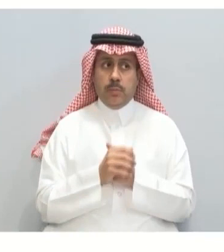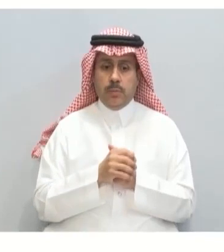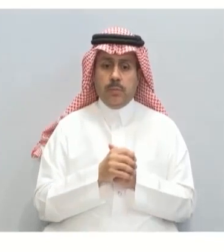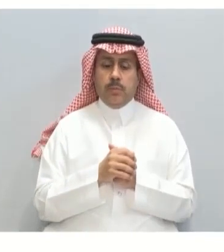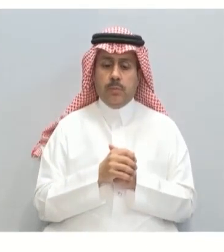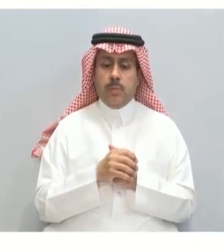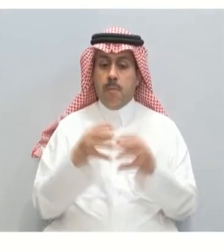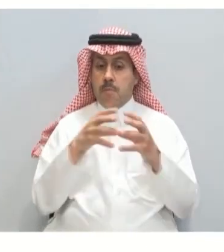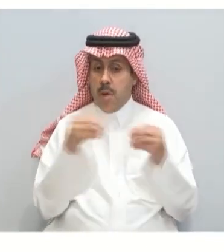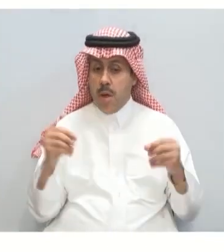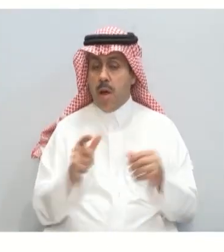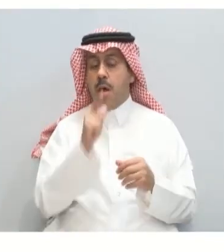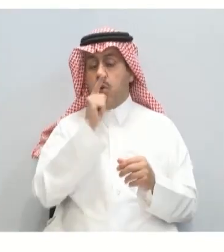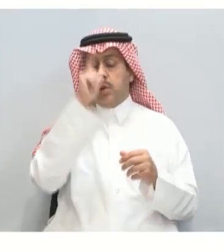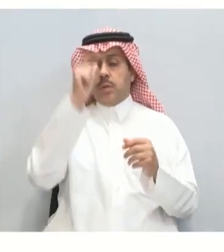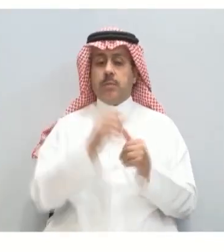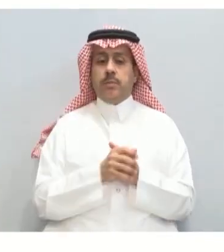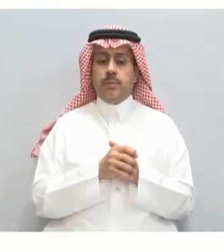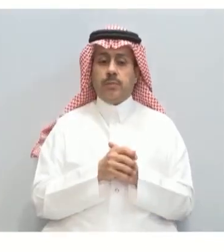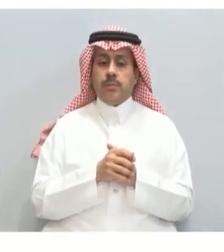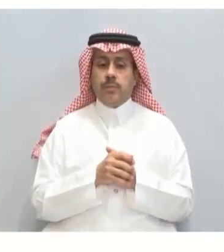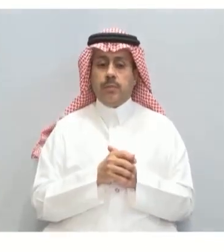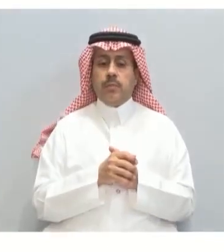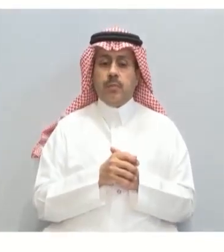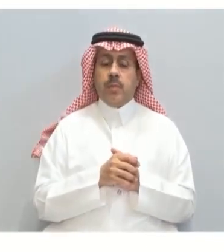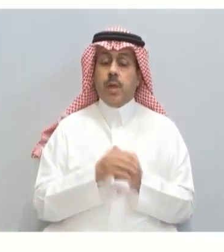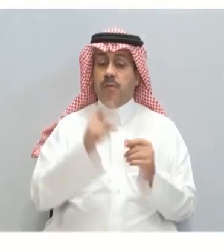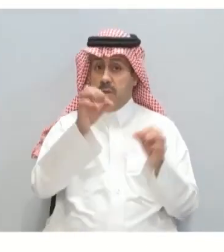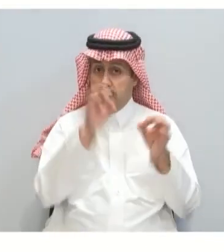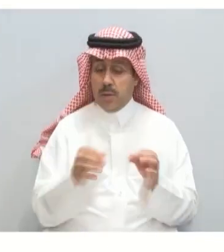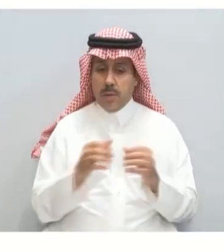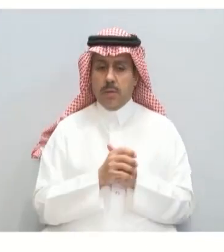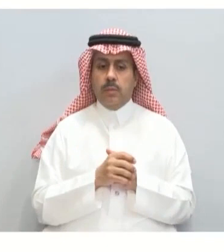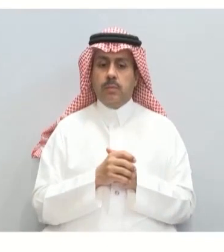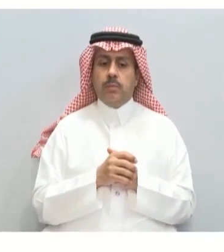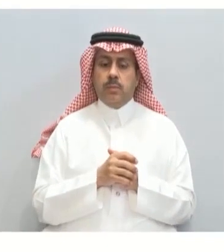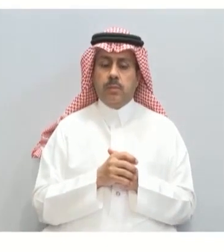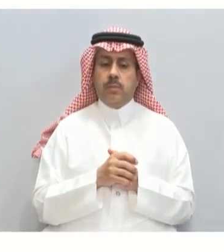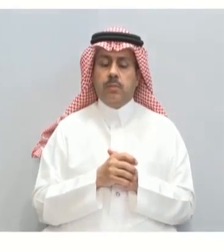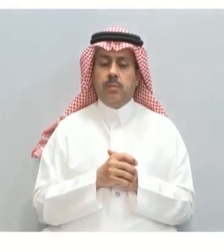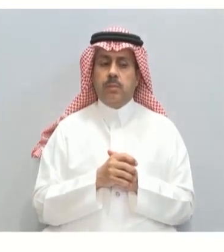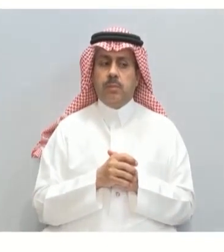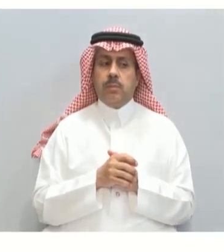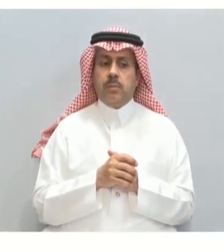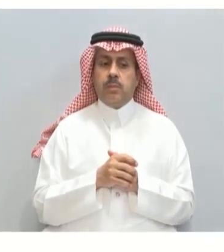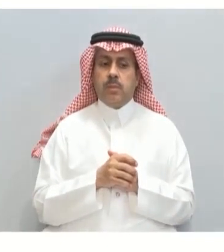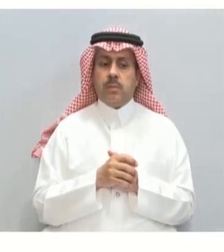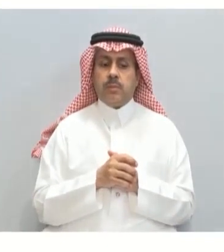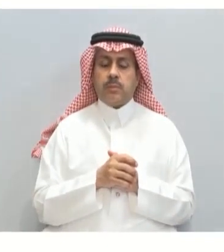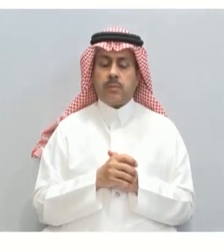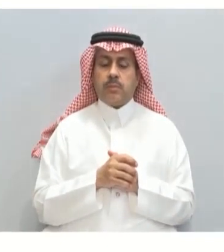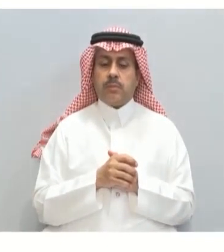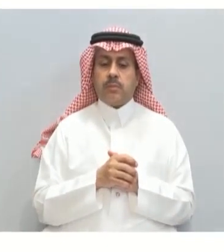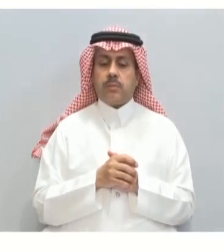الاخر بين معنى قوله تعالى ومن يخرج الحي من الميت ويخرج الميت من